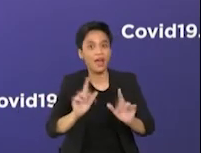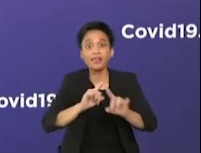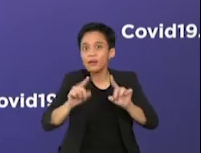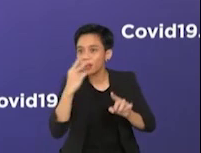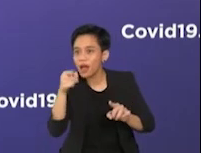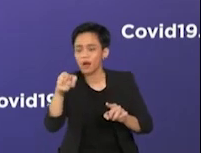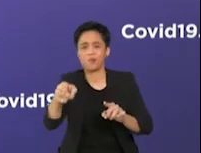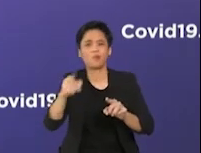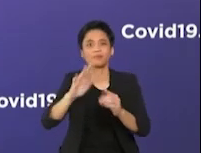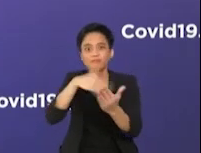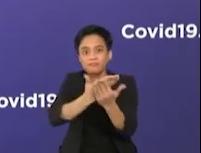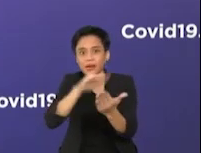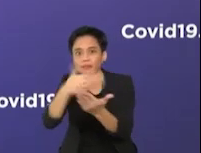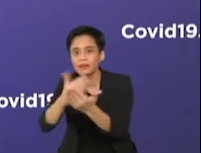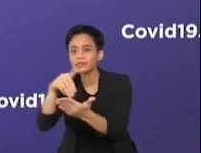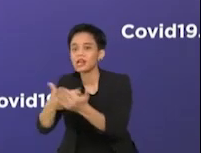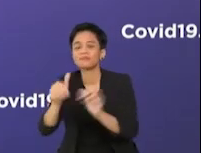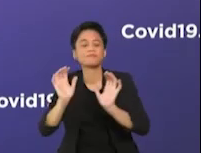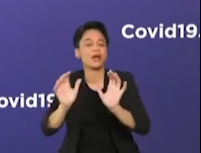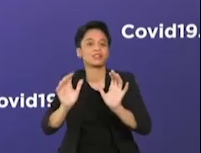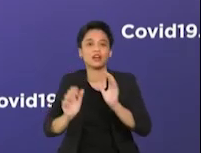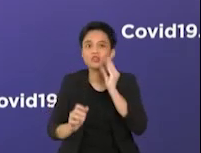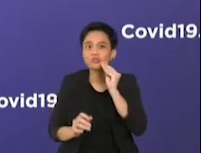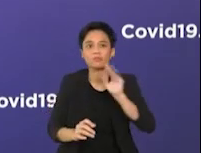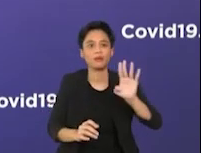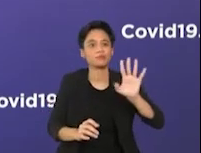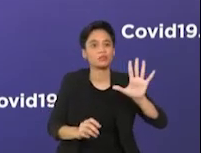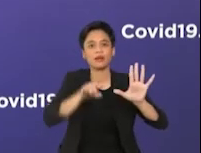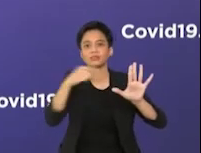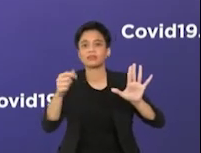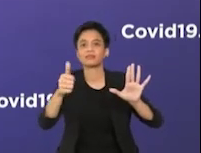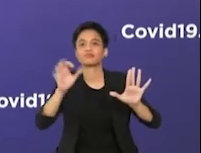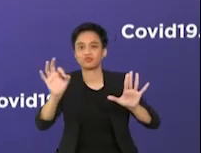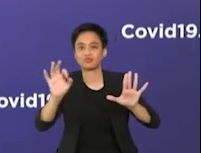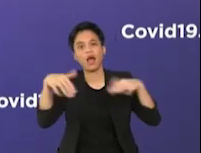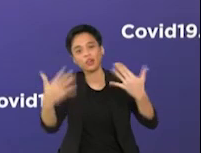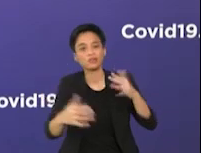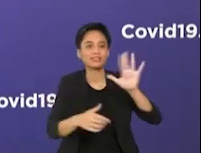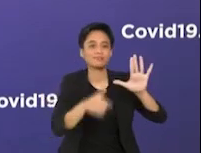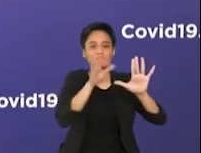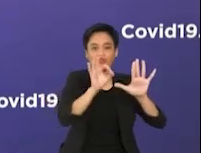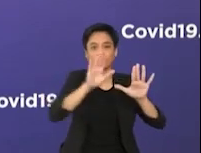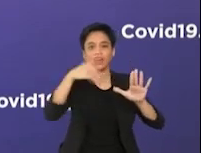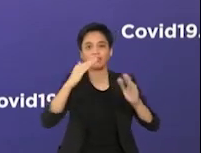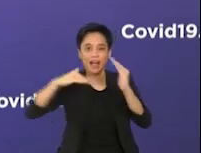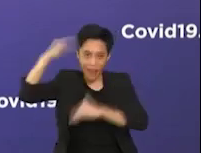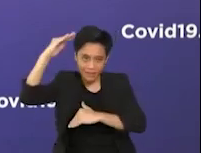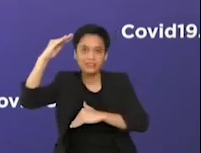yang paling banyak adalah pada usia 40 5 keatas sampai dengan 60 dan 60 keatas